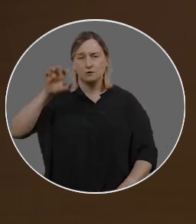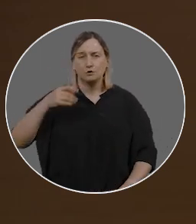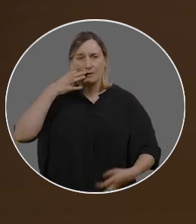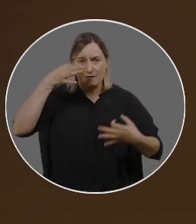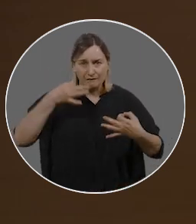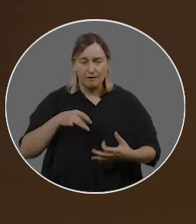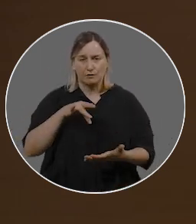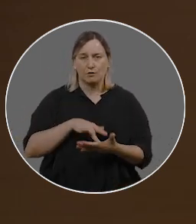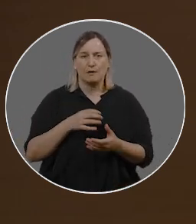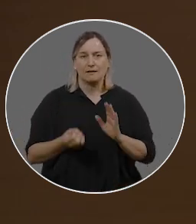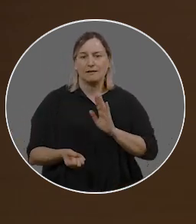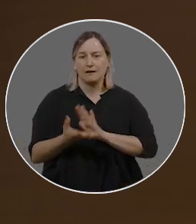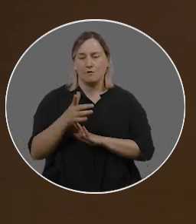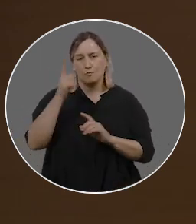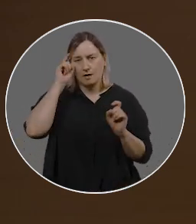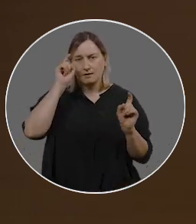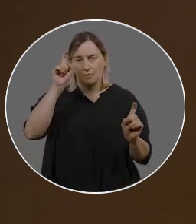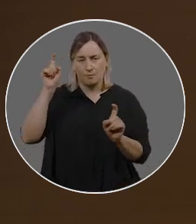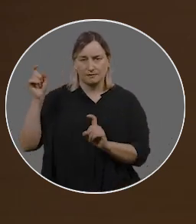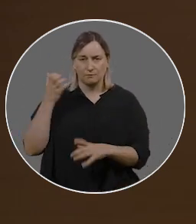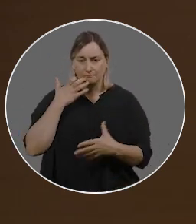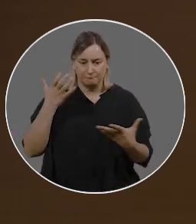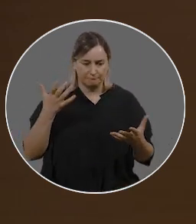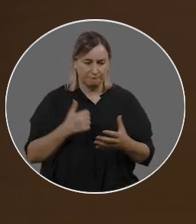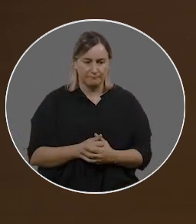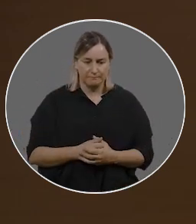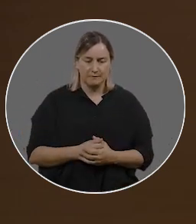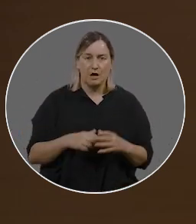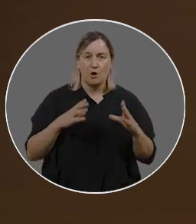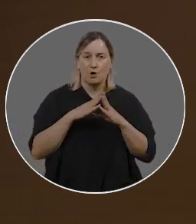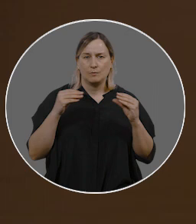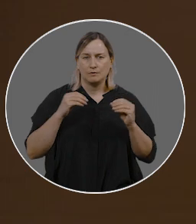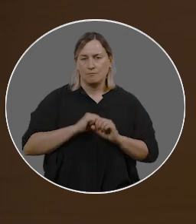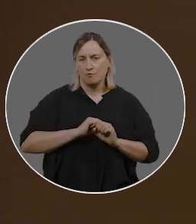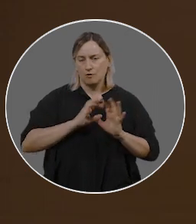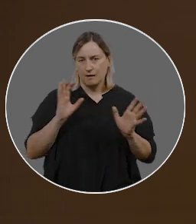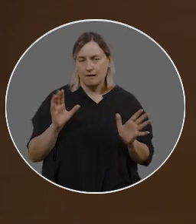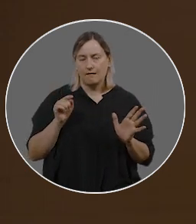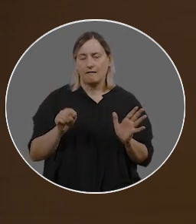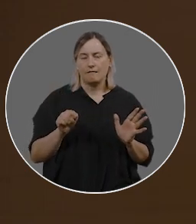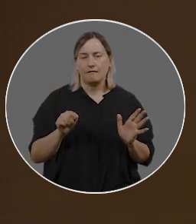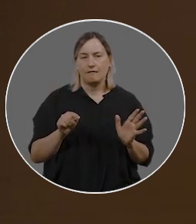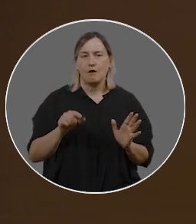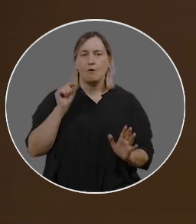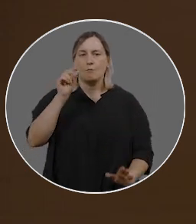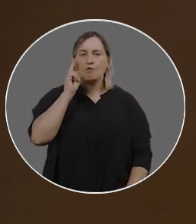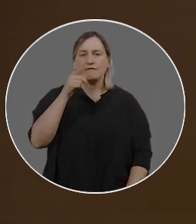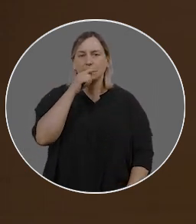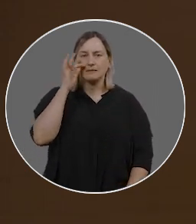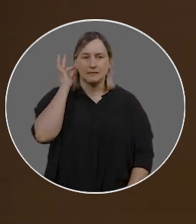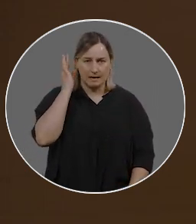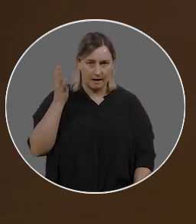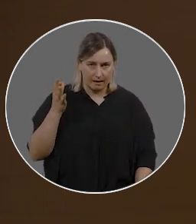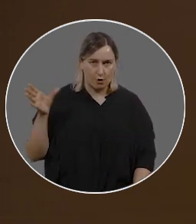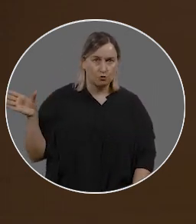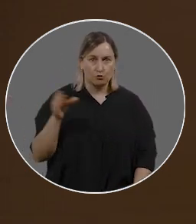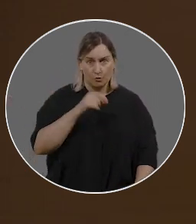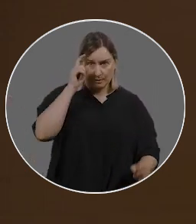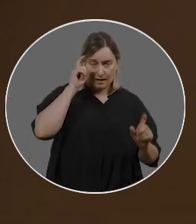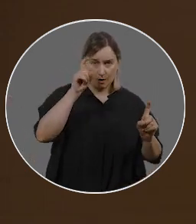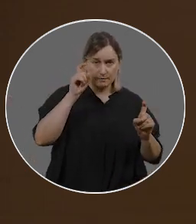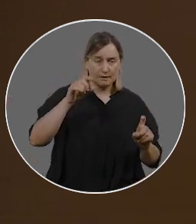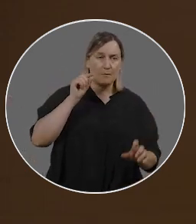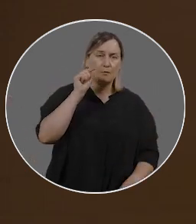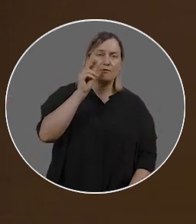acabar generant unes recomanacions. Per exemple, a les universitats tenim molt clara, i a tot arreu, la perspectiva de gènere. Tothom té recomanacions sobre